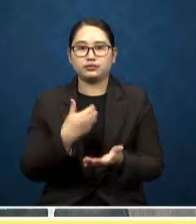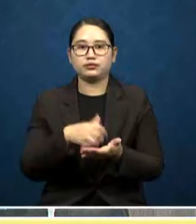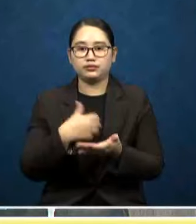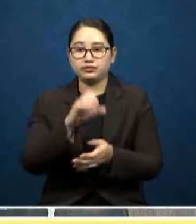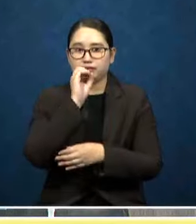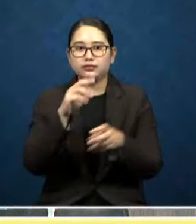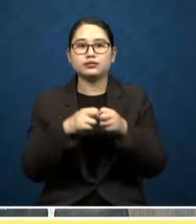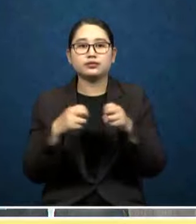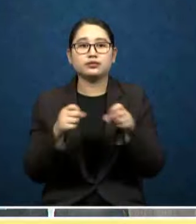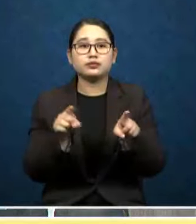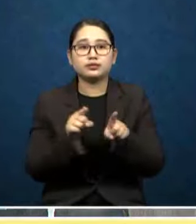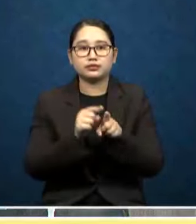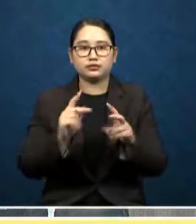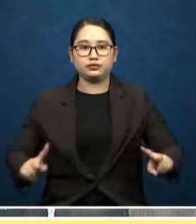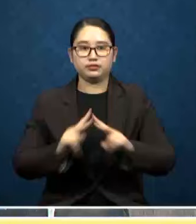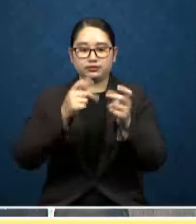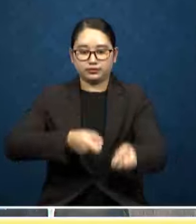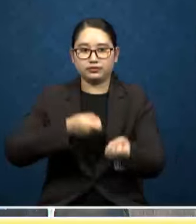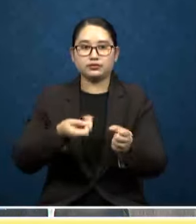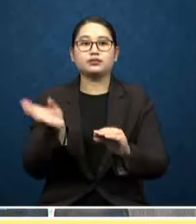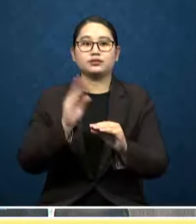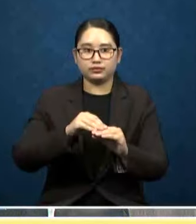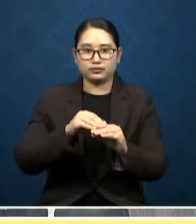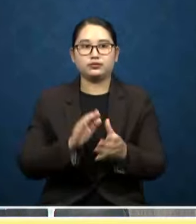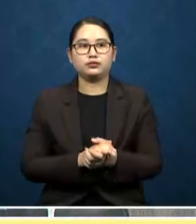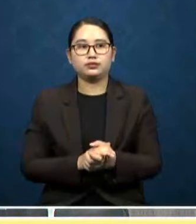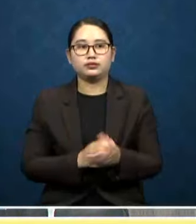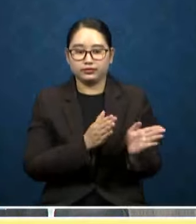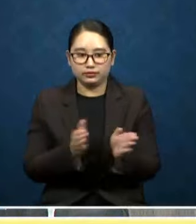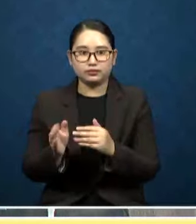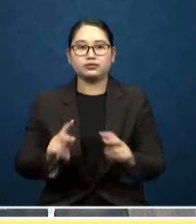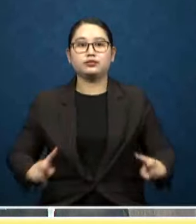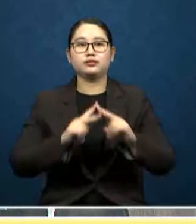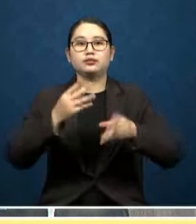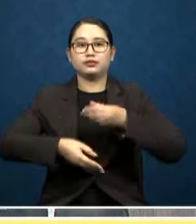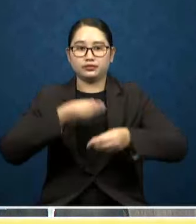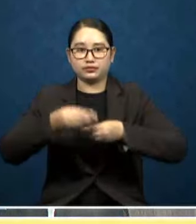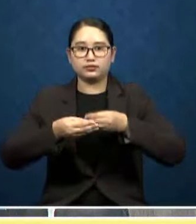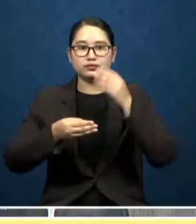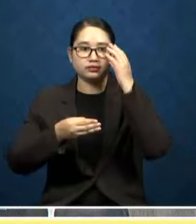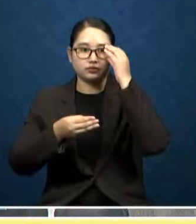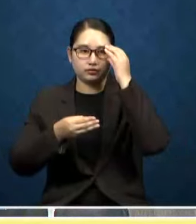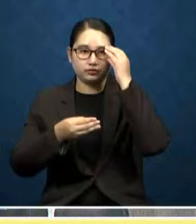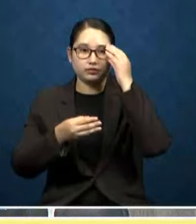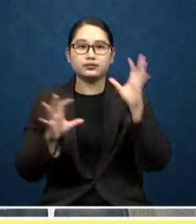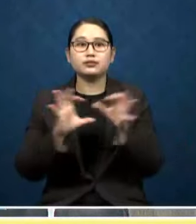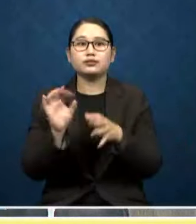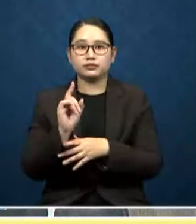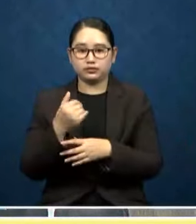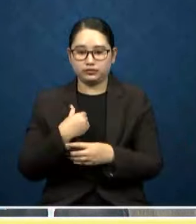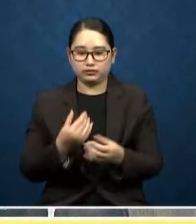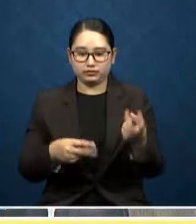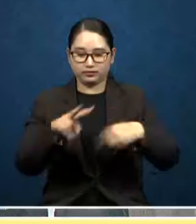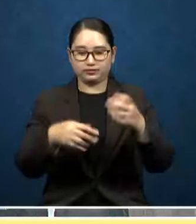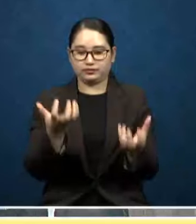ปัญหาเพิ่มกระทรวงเกษตรมาละกระทรวงถัดไปครับกระทรวงพาณิชย์เกี่ยวอะไรด้วยก็ไอ้ช่างตวง